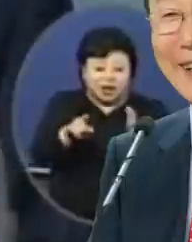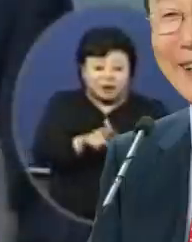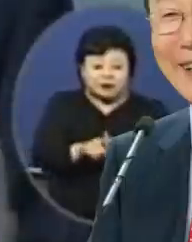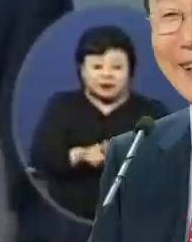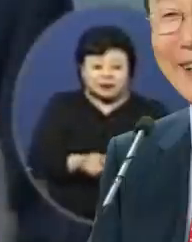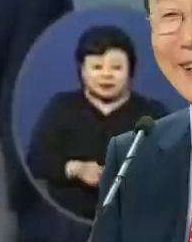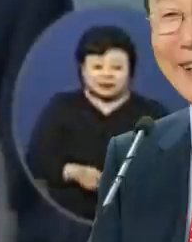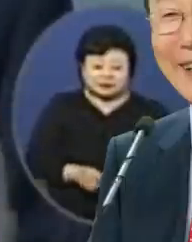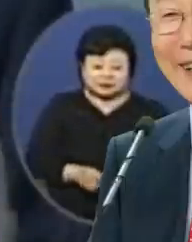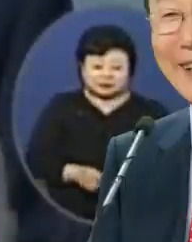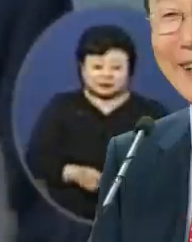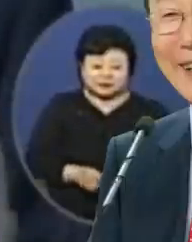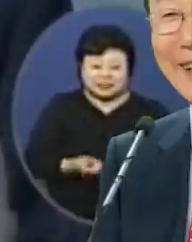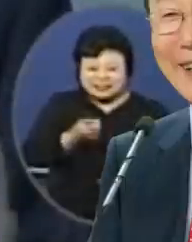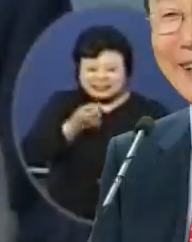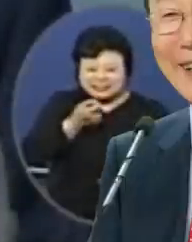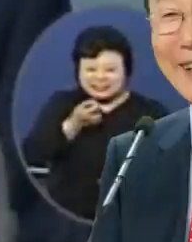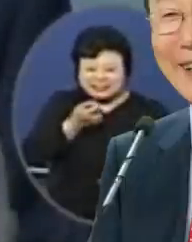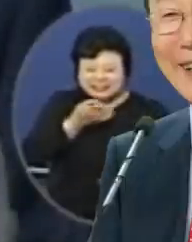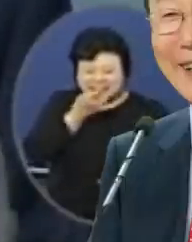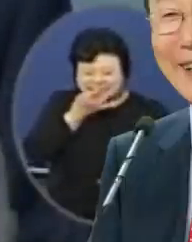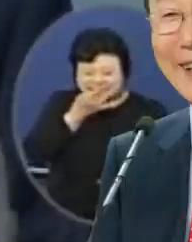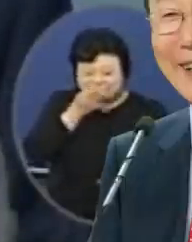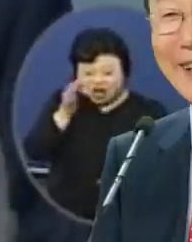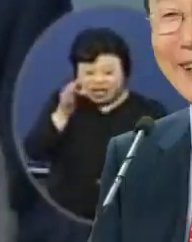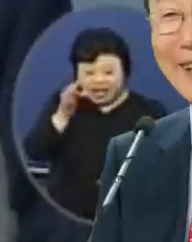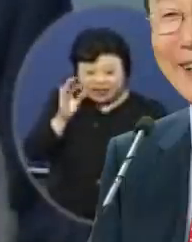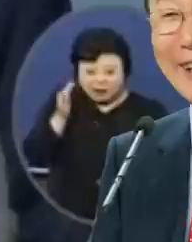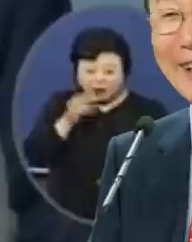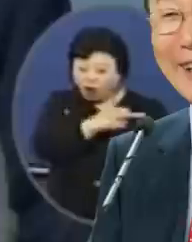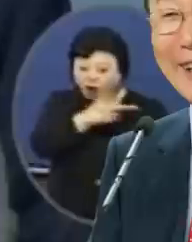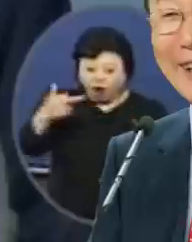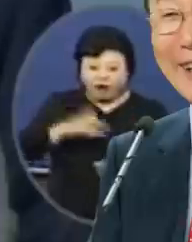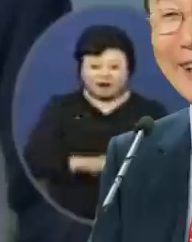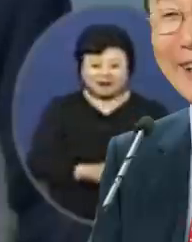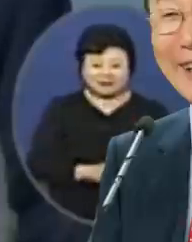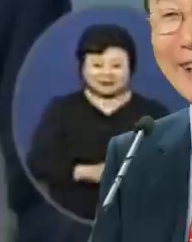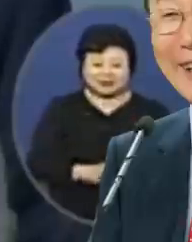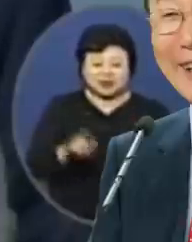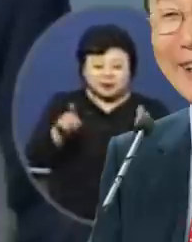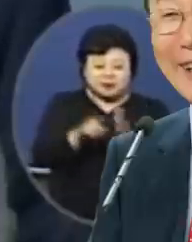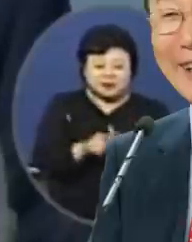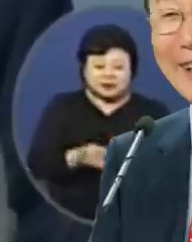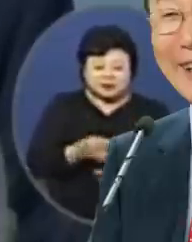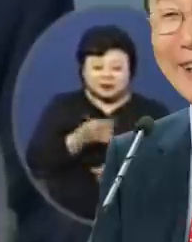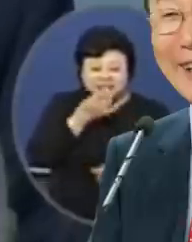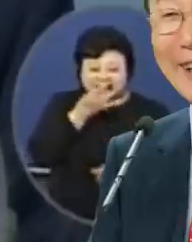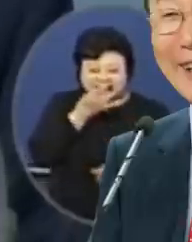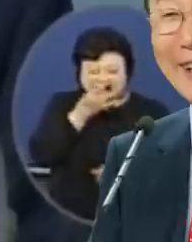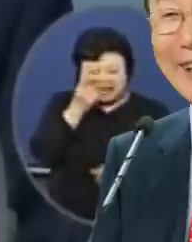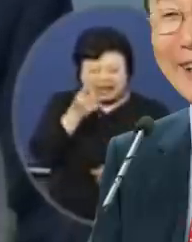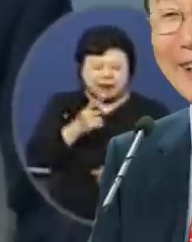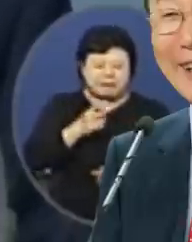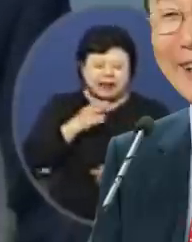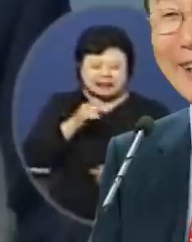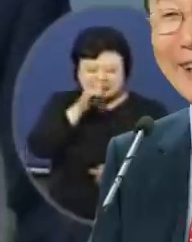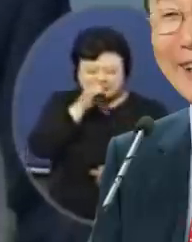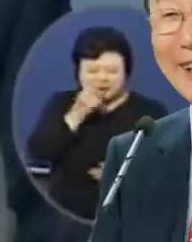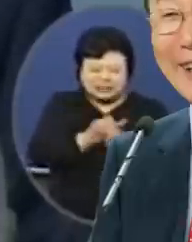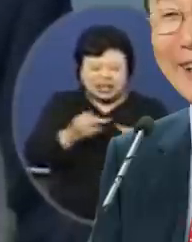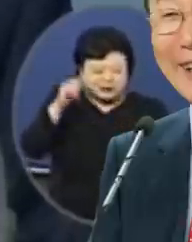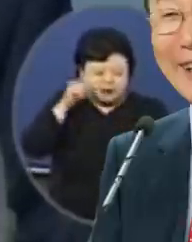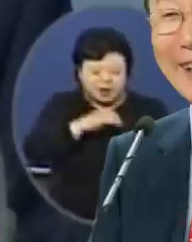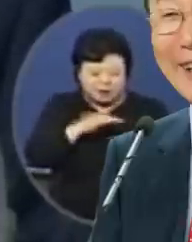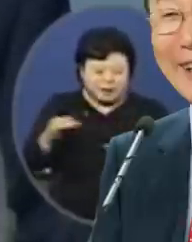계자씨를 열날 줄 되면 어마어마하겠죠. 너희에게 믿음이 계자씨 하나만큼만 있어도 이 산을